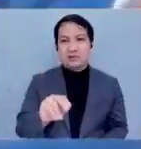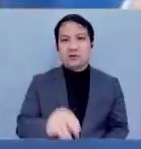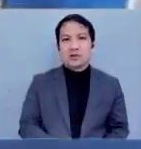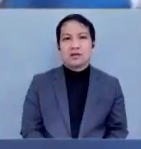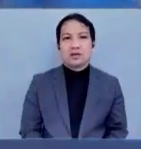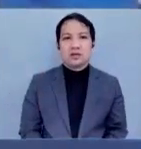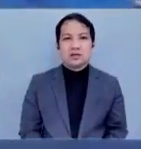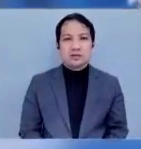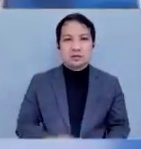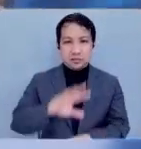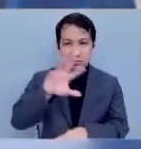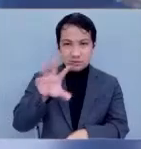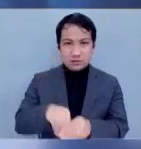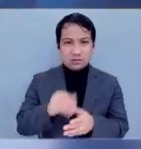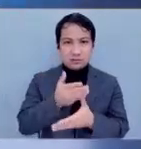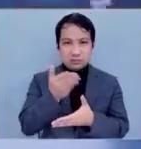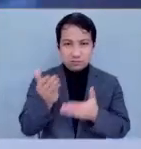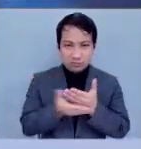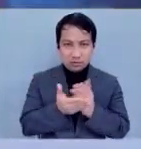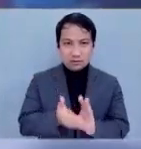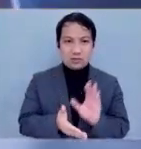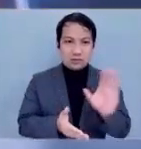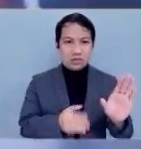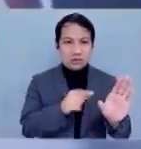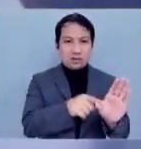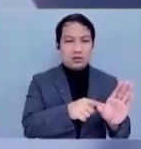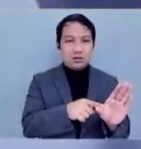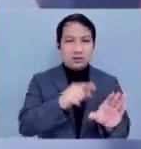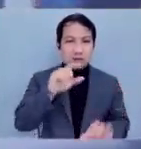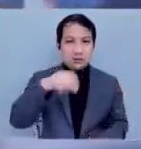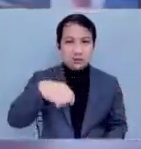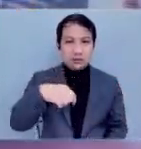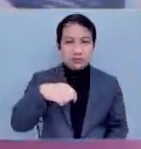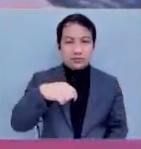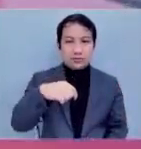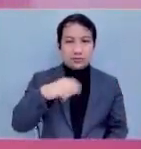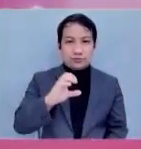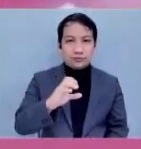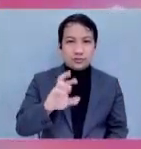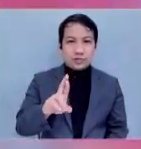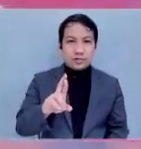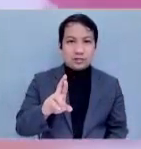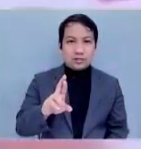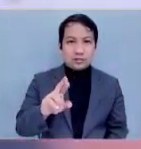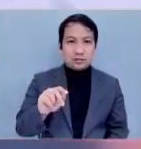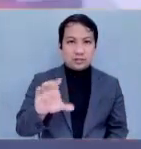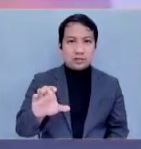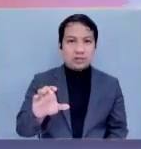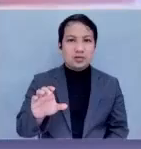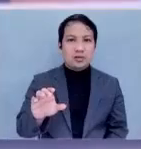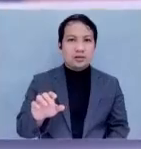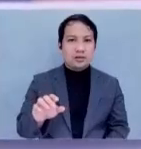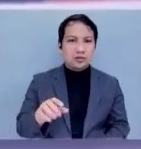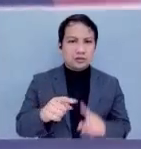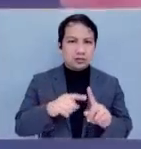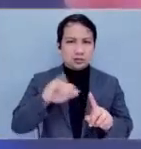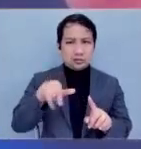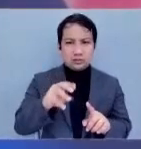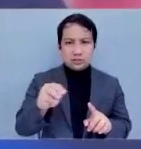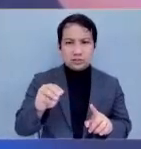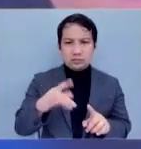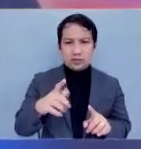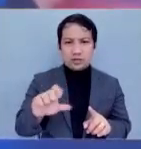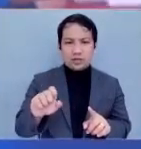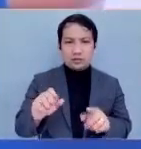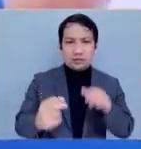Kasunod niyan, nagsampan ng kaso si Acorda sa Quezon City Prosecutor's Office. Laban ito sa isang Johnny Macana Sr. na retiradong